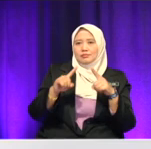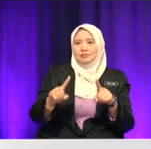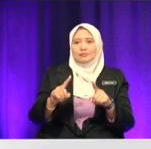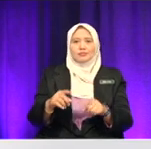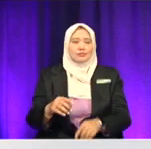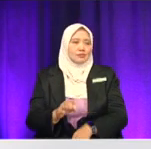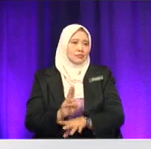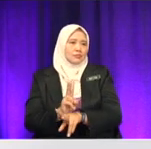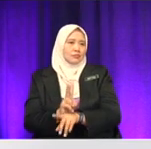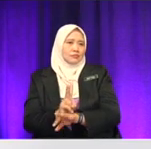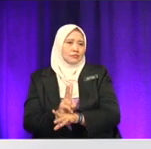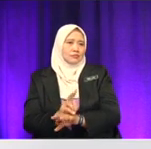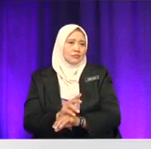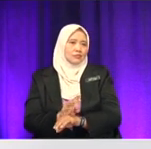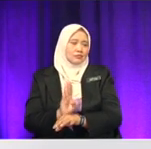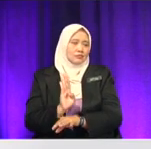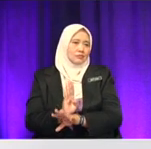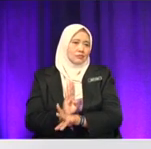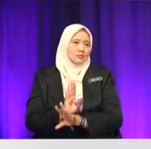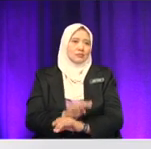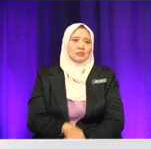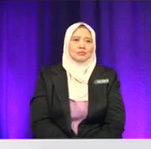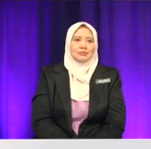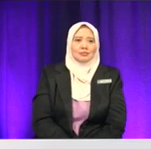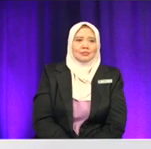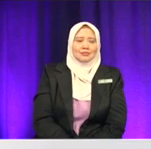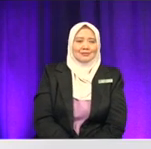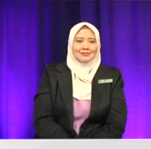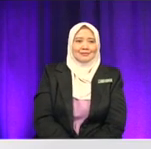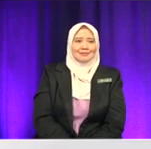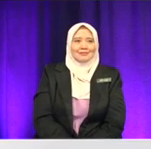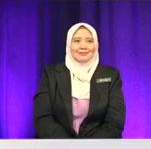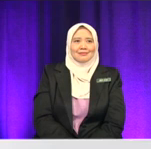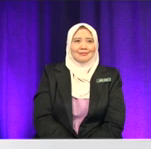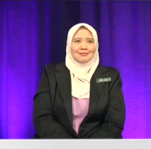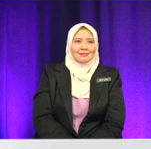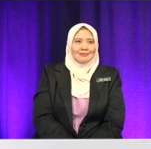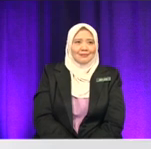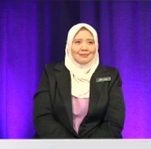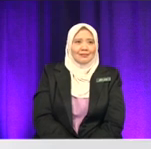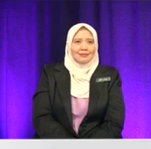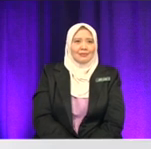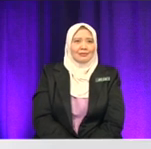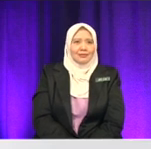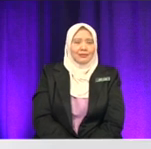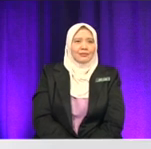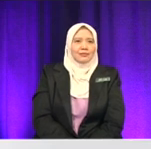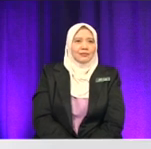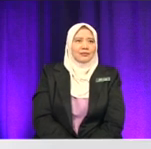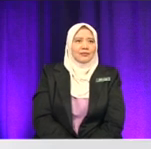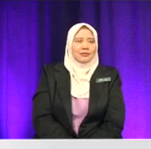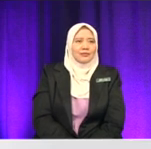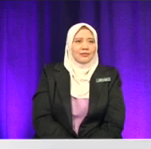Cikgu dah beritahu tadi. Okey, okay, Bakis. Ingatkan Abbas nak jawab tadi, berkerut-kerut dah ya Abbas lagi. Okey,